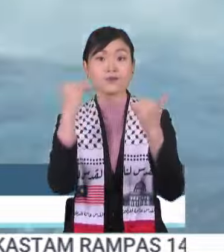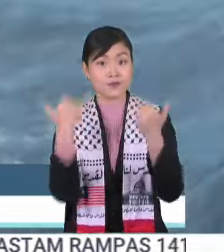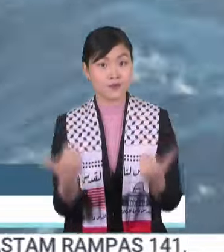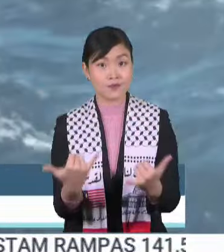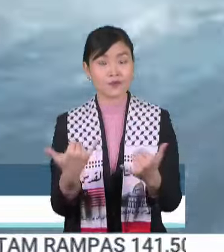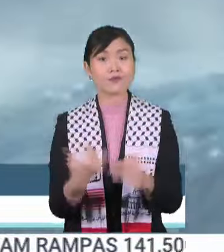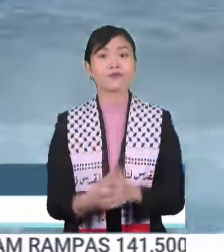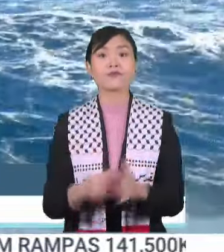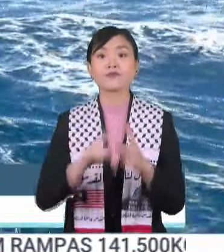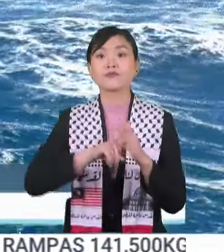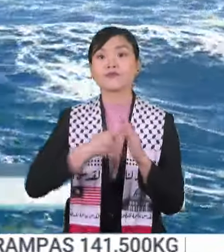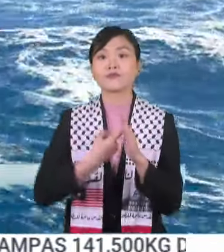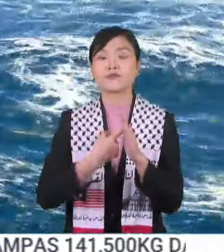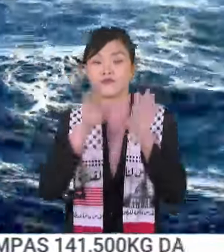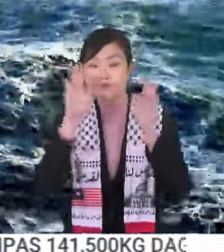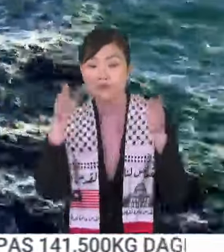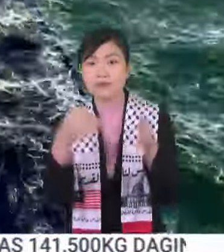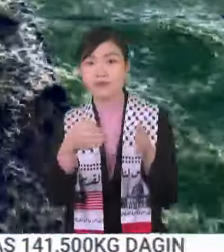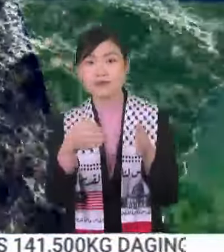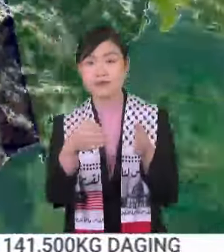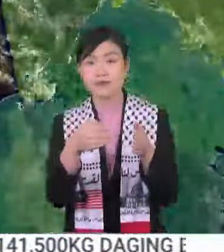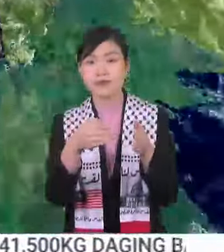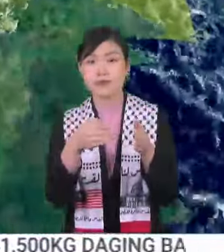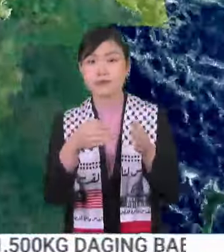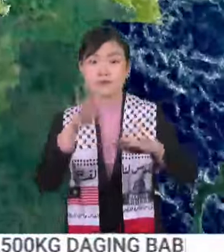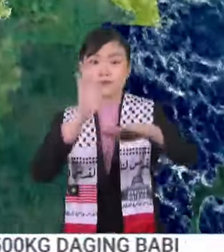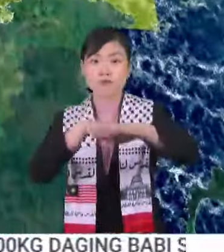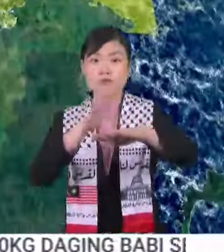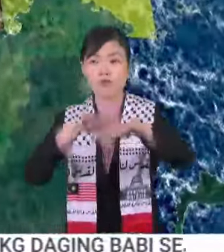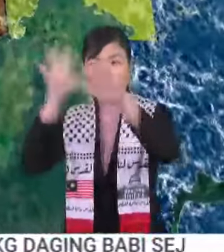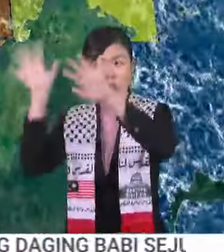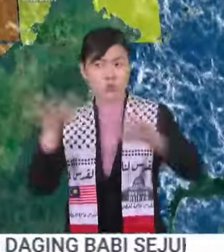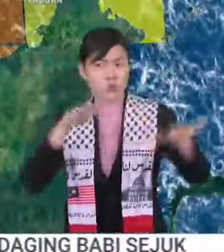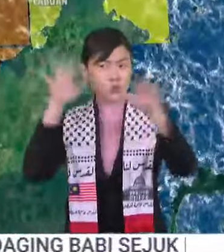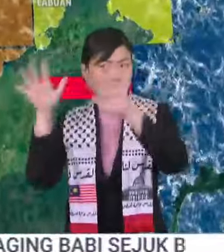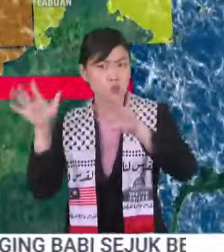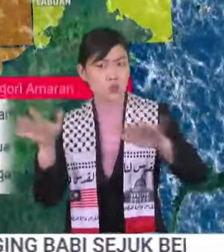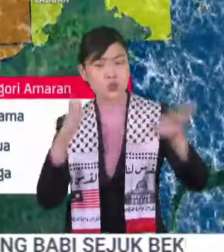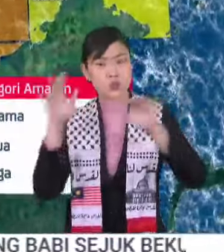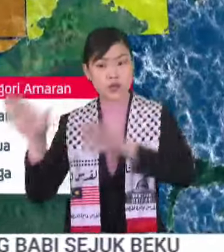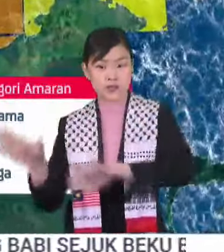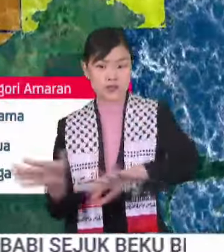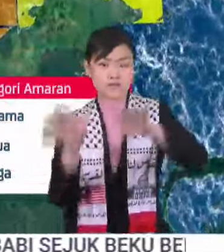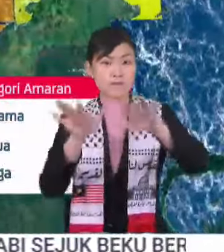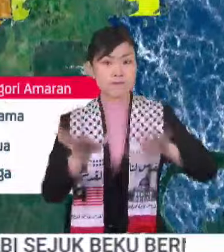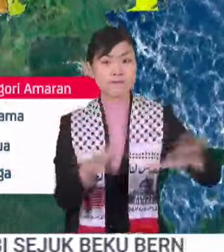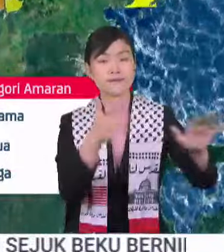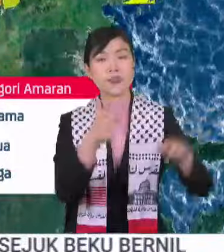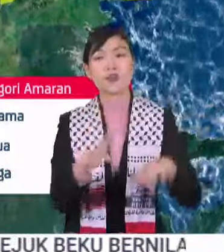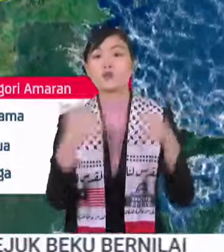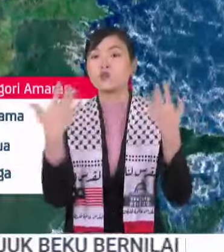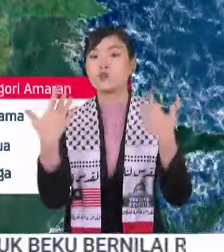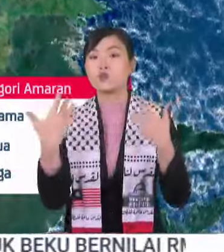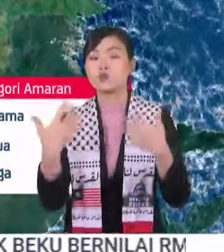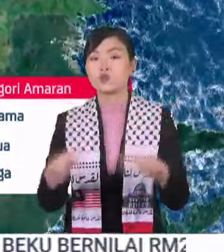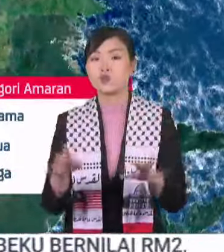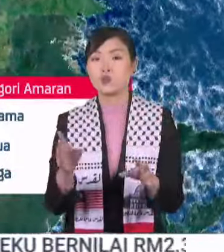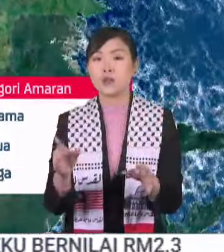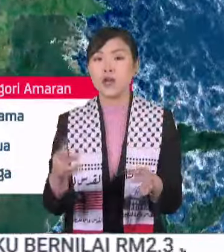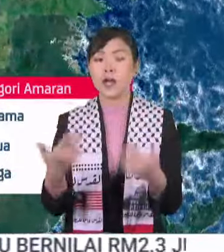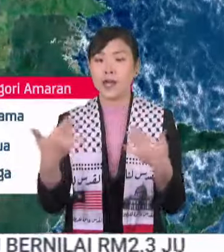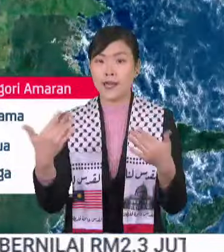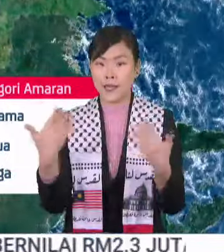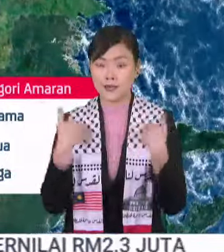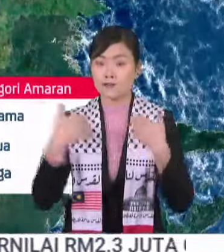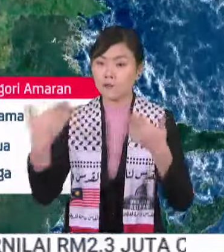baik kita mulakan dengan memberi penumpuan kepada amaran angin kencang dan juga laut bergelora yang telah pun dikemas kini sebentar tadi